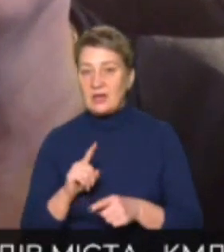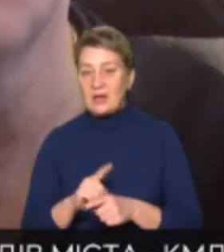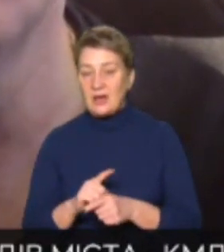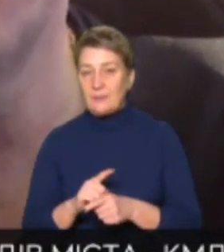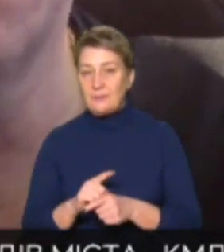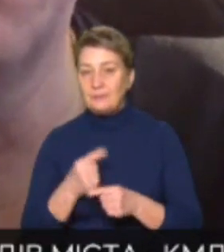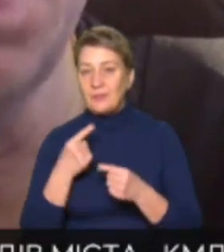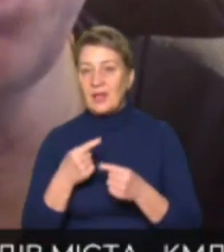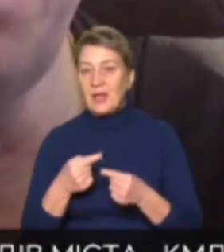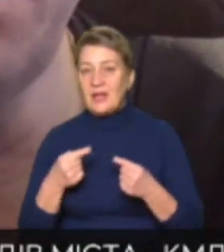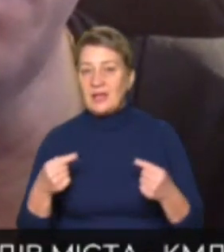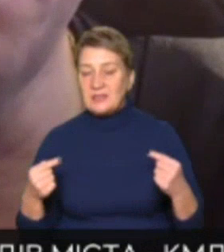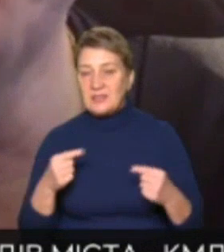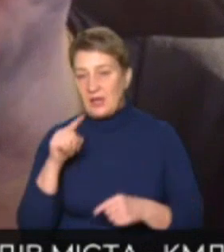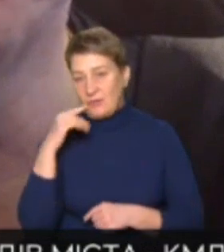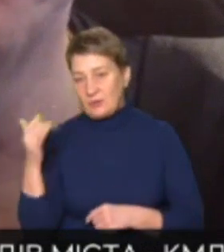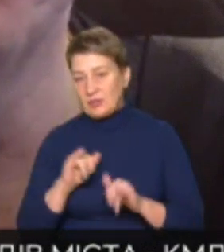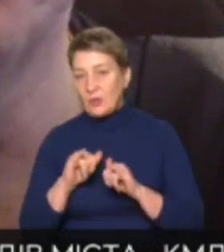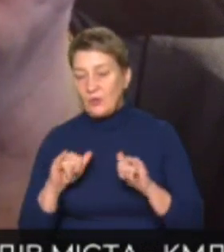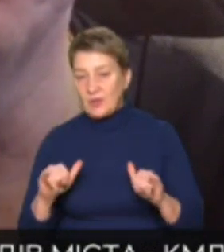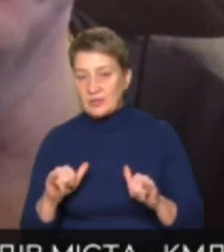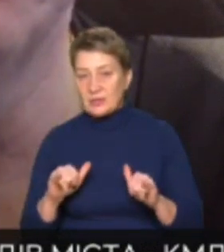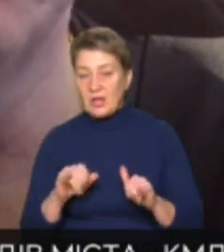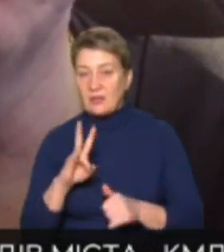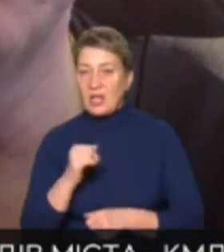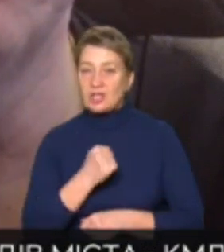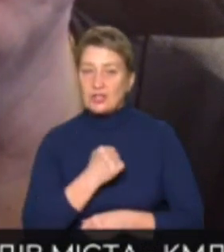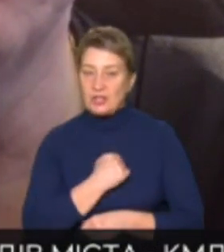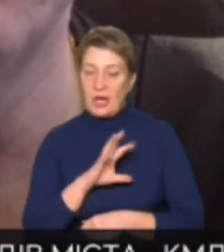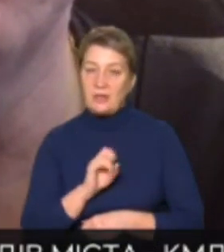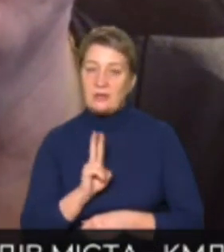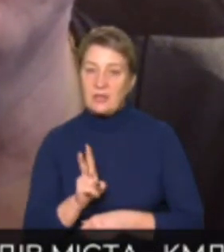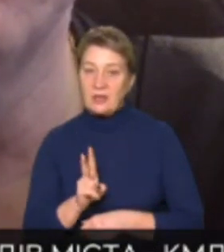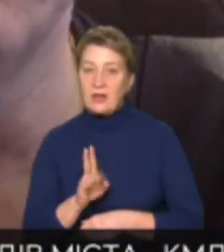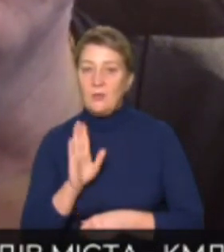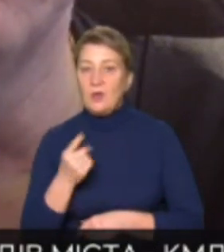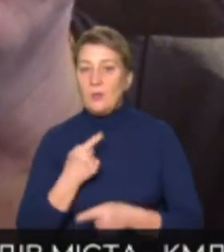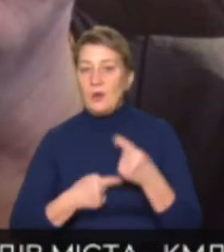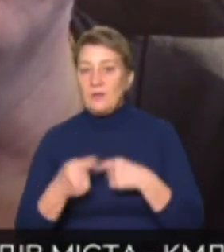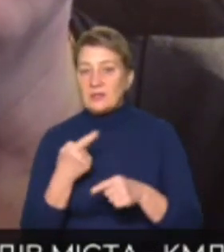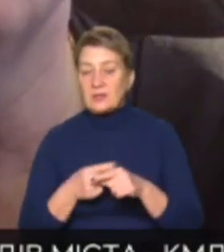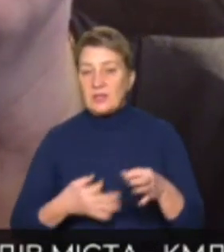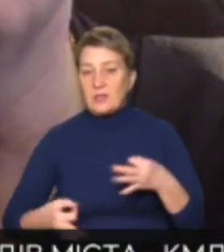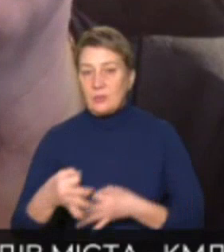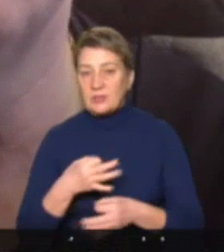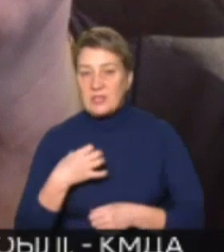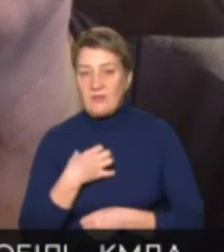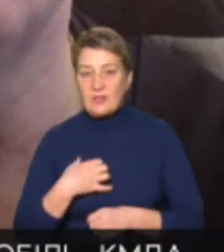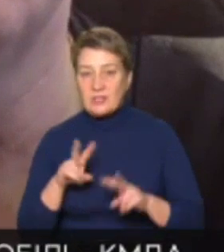їхній асортимент, мелкантура. На жаль, так, пане Олеже. І тим не менш буду повертатися до цих обговорень, цих важливих